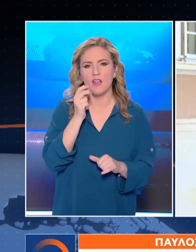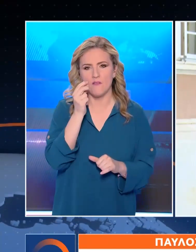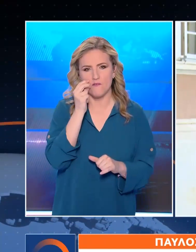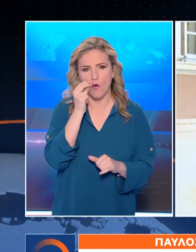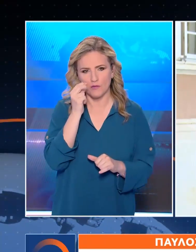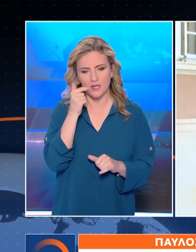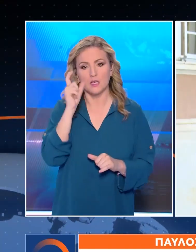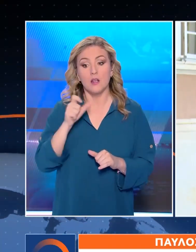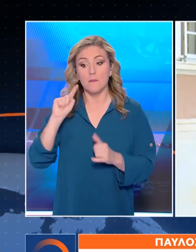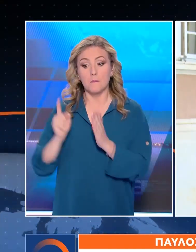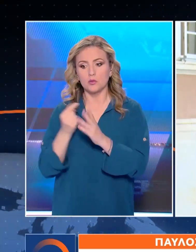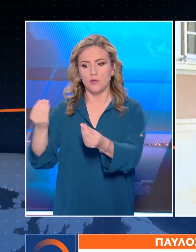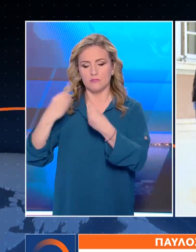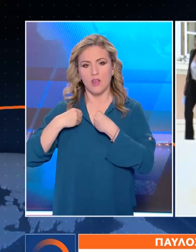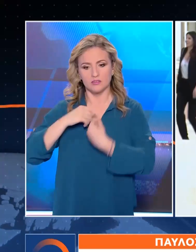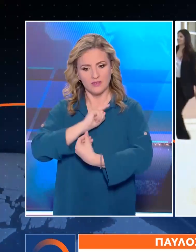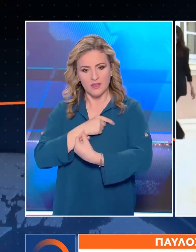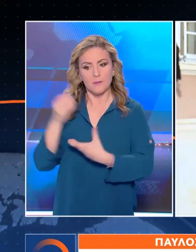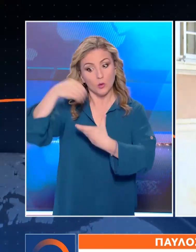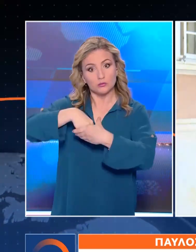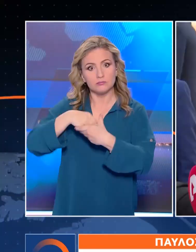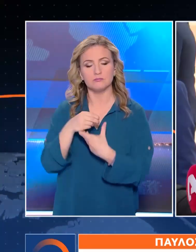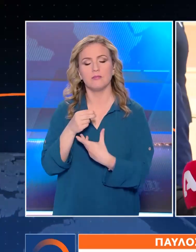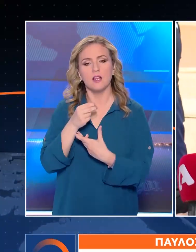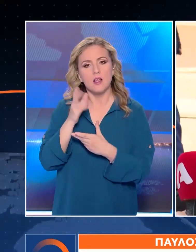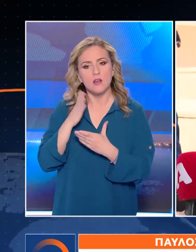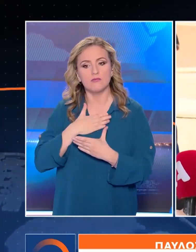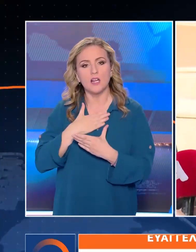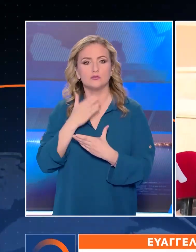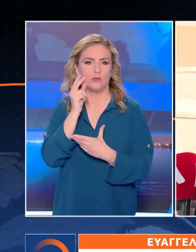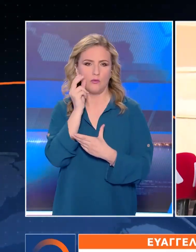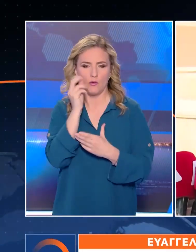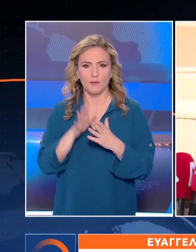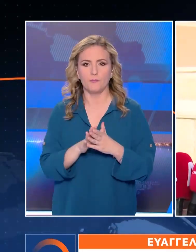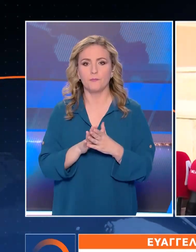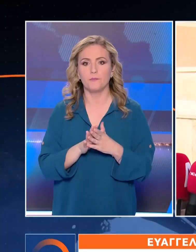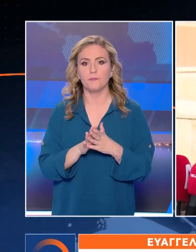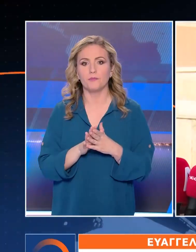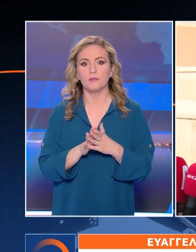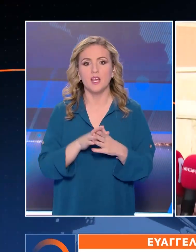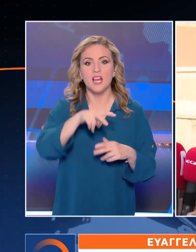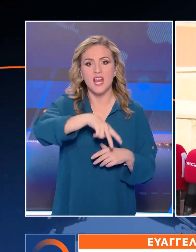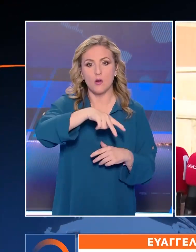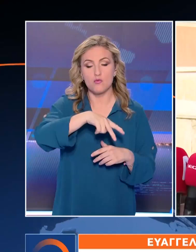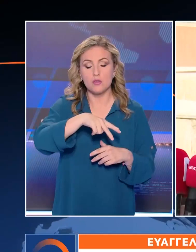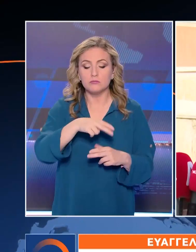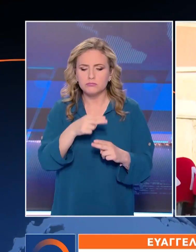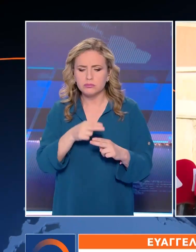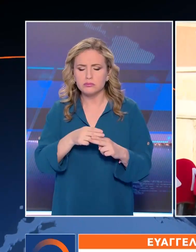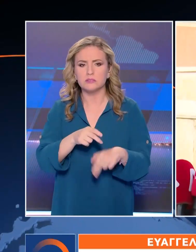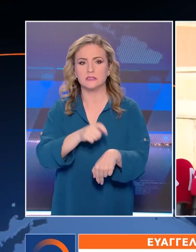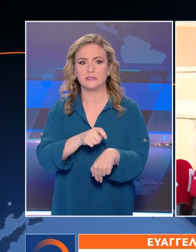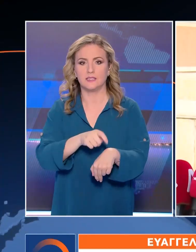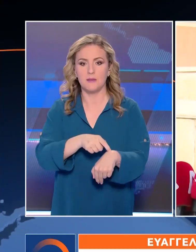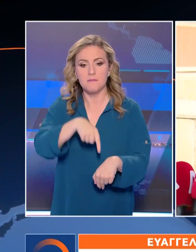ο οποίος για πρώτη φορά μου έδωσε τη δυνατότητα και το βήμα να απευθυνθώ σε τόσες χιλιάδες ανθρώπους. Σε καμία περίπτωση δεν καταργεί την ιερότητα της στιγμής και